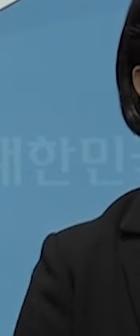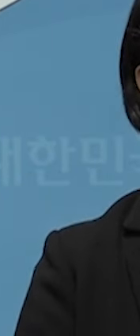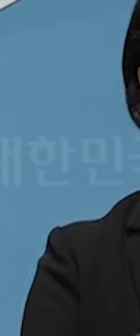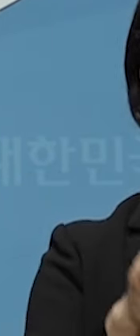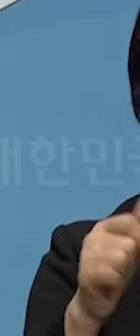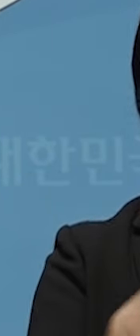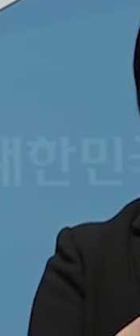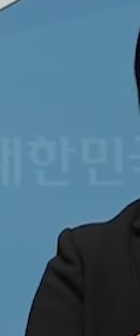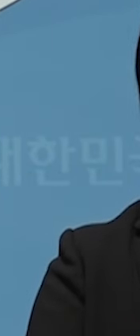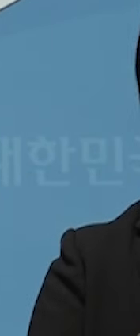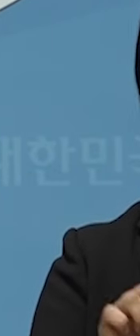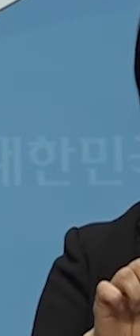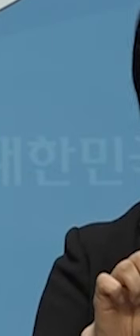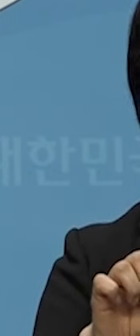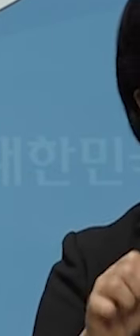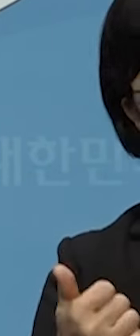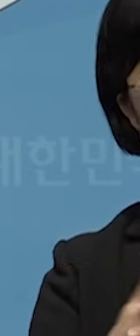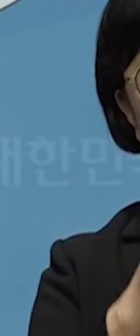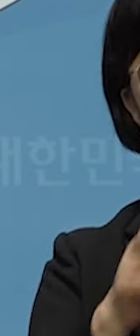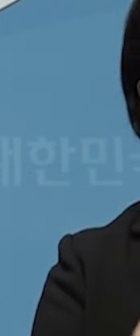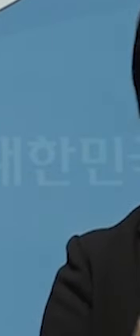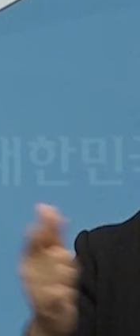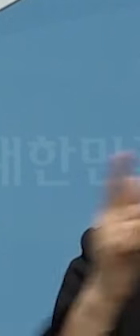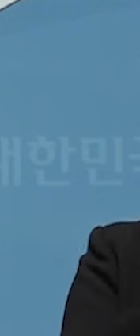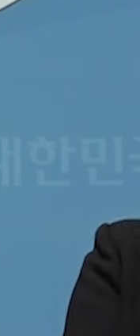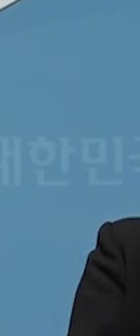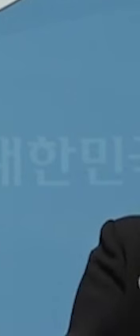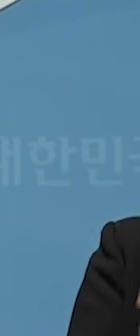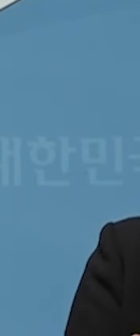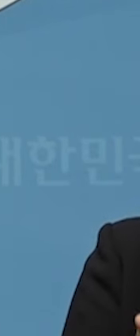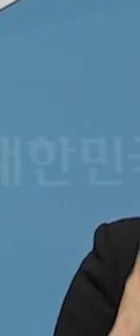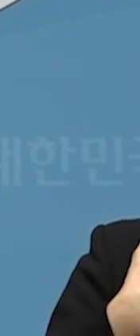일부에서 사행산업을 확대시킨다는 비판이